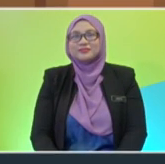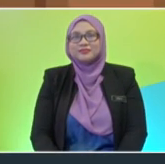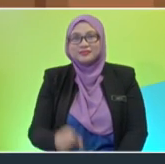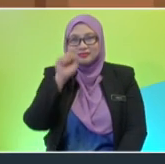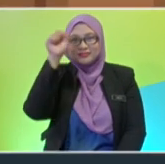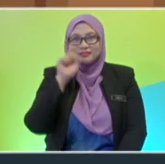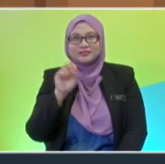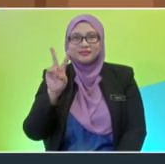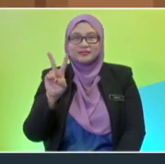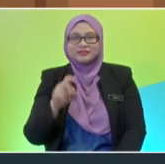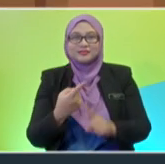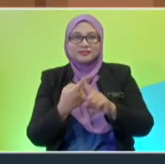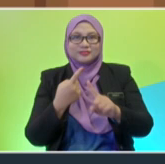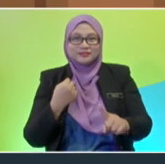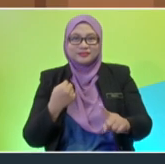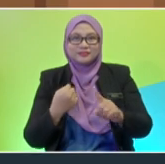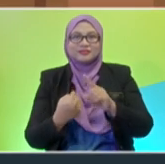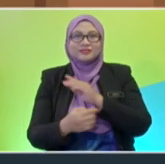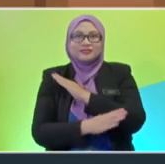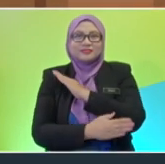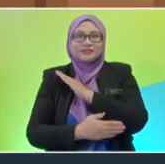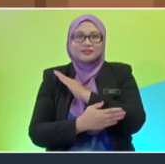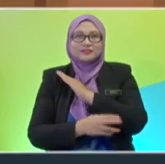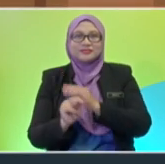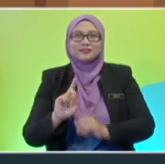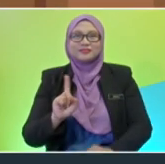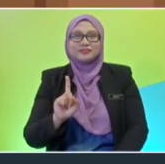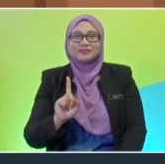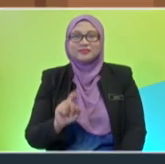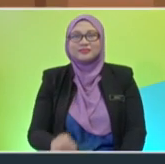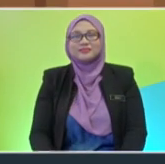dari negeri manakah beliau berasal